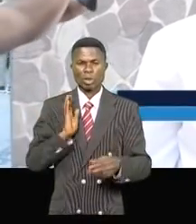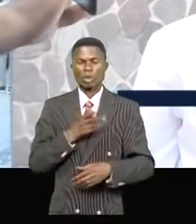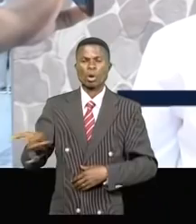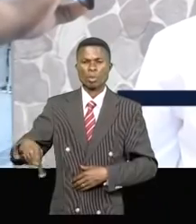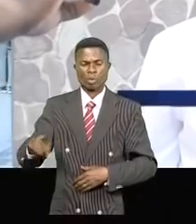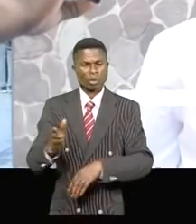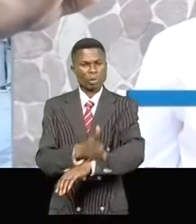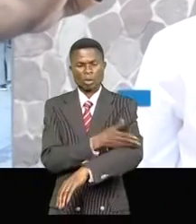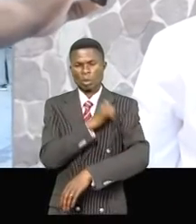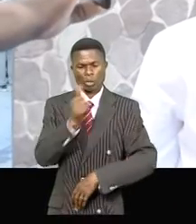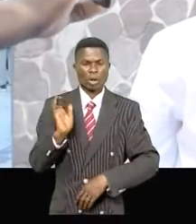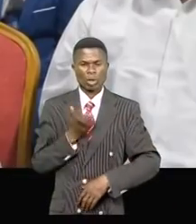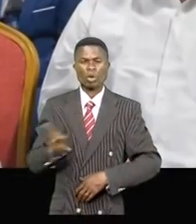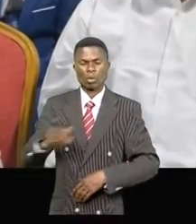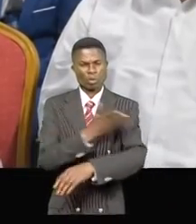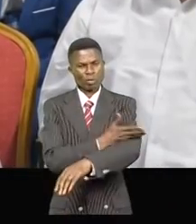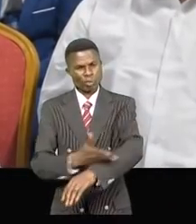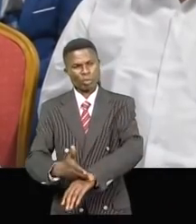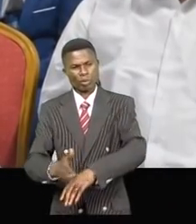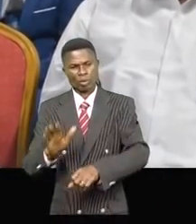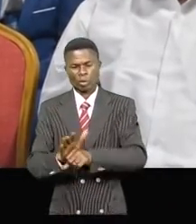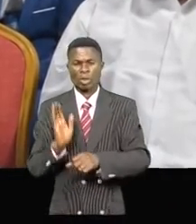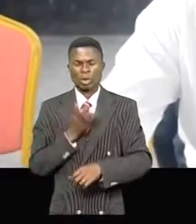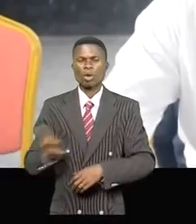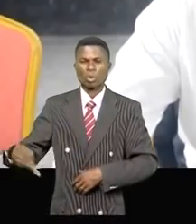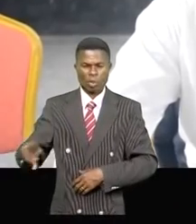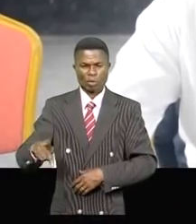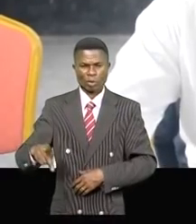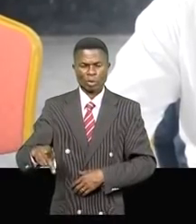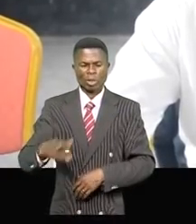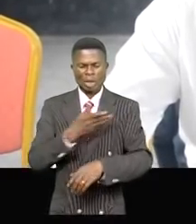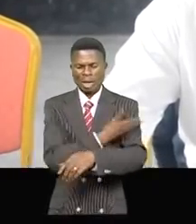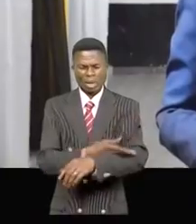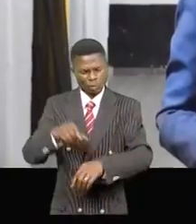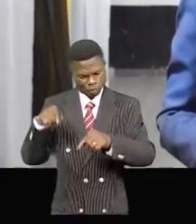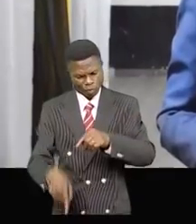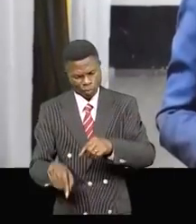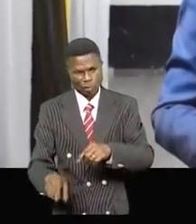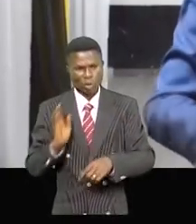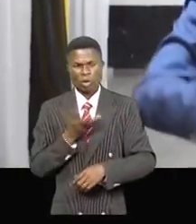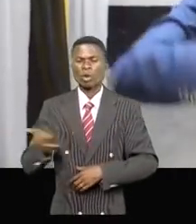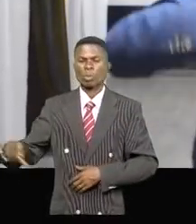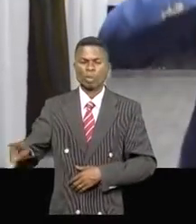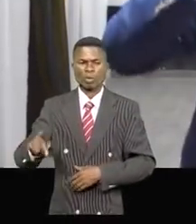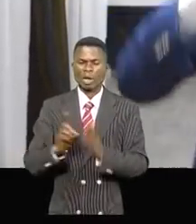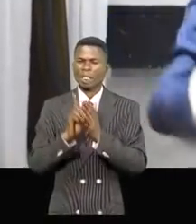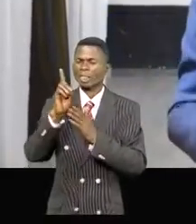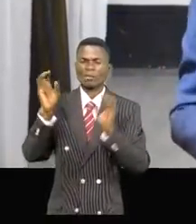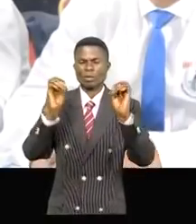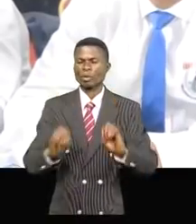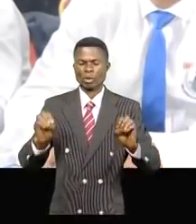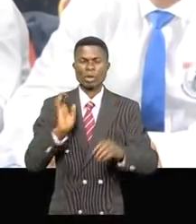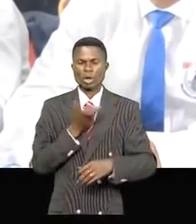province n'avance pas, notre province recule, notre province est nivelée vers le bas, notre province ne sort pas du lot,